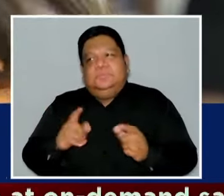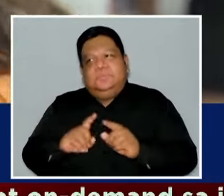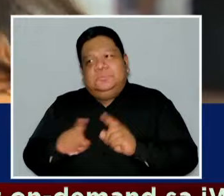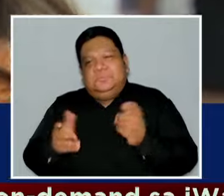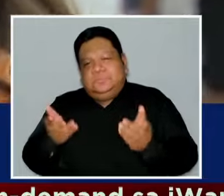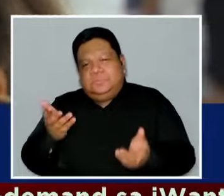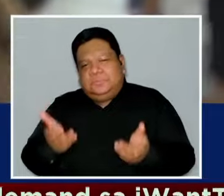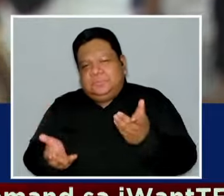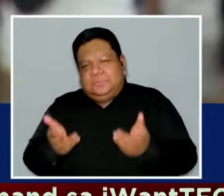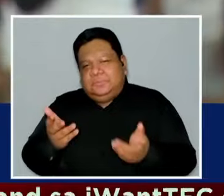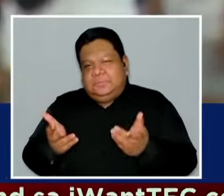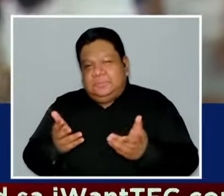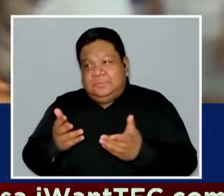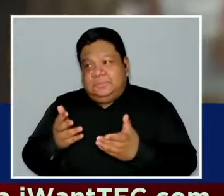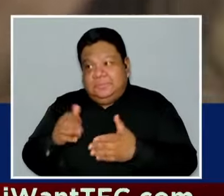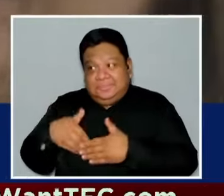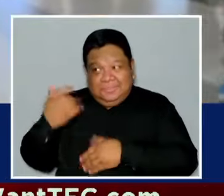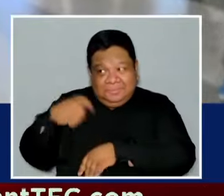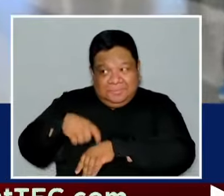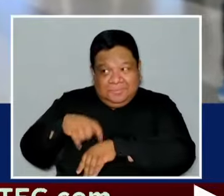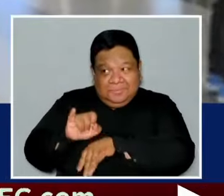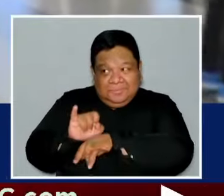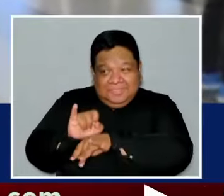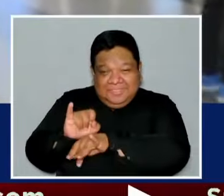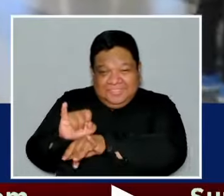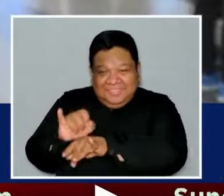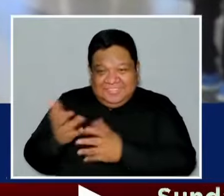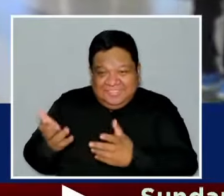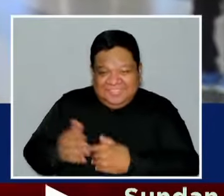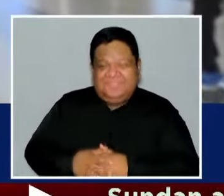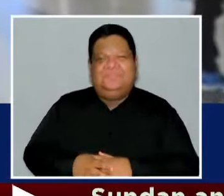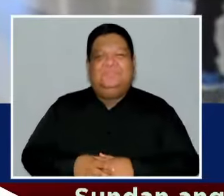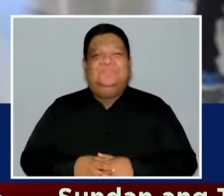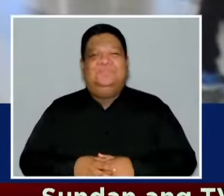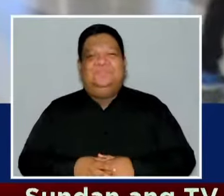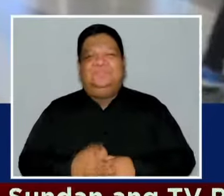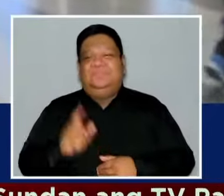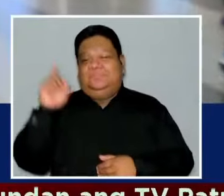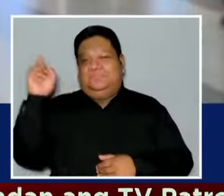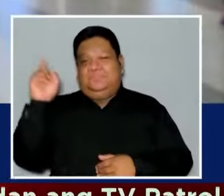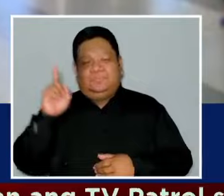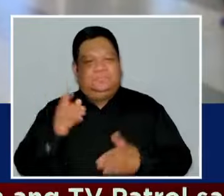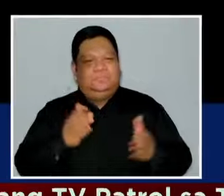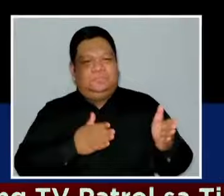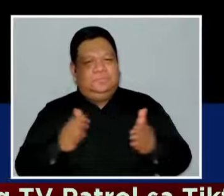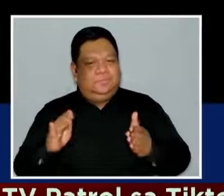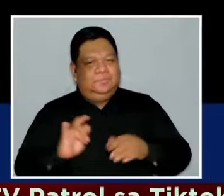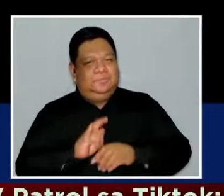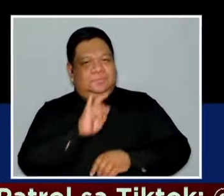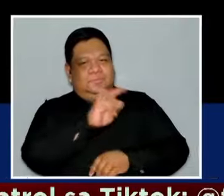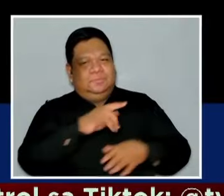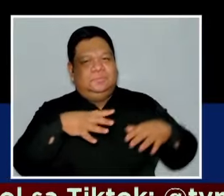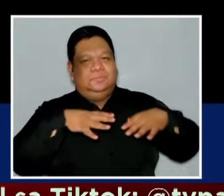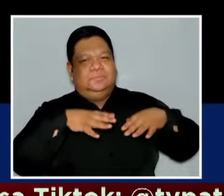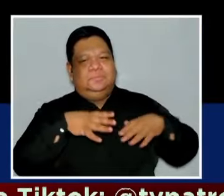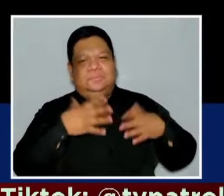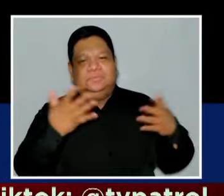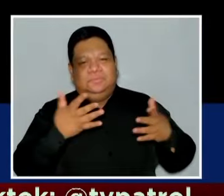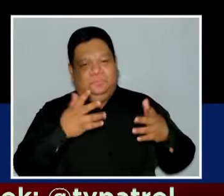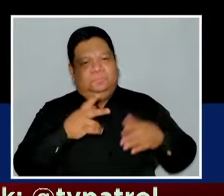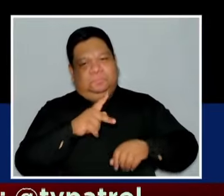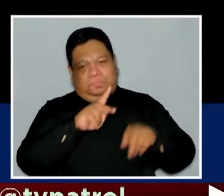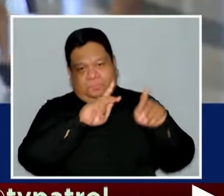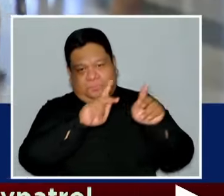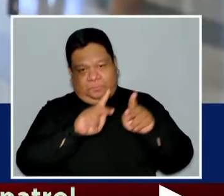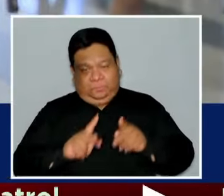baka ipis naman sa susunod. Magbabakasyon naman sa Palawan ng Portuguese na si Ilian. Hindi man niya alintana ang problema